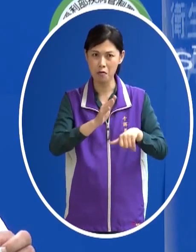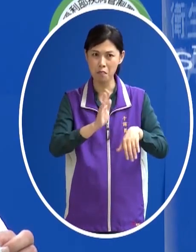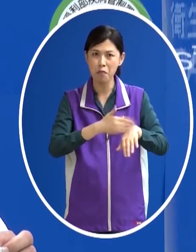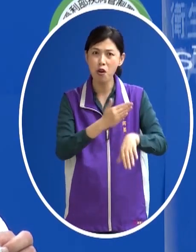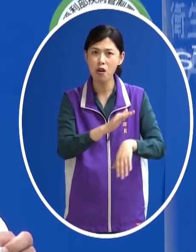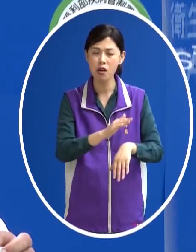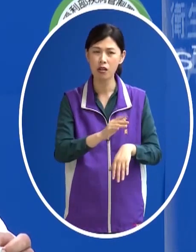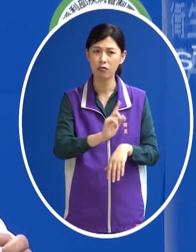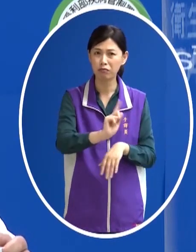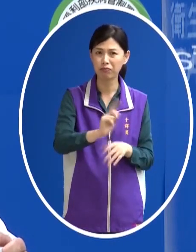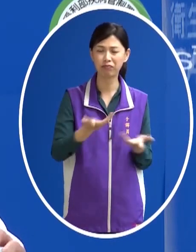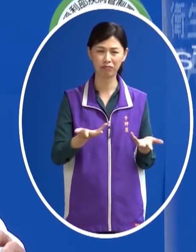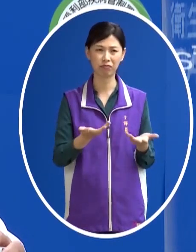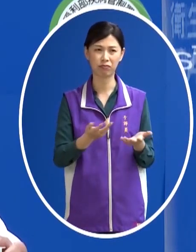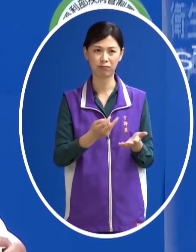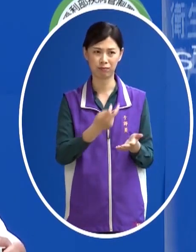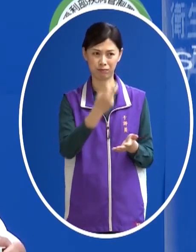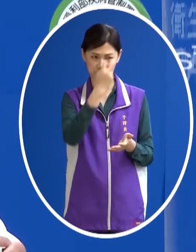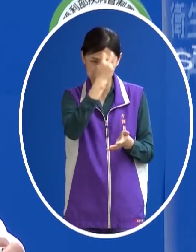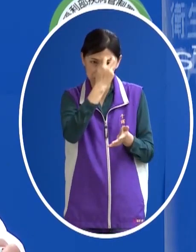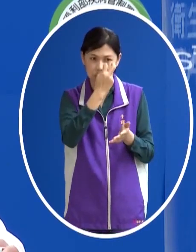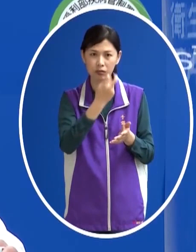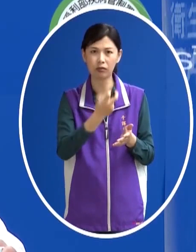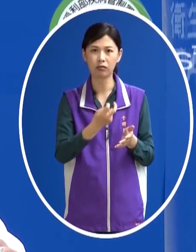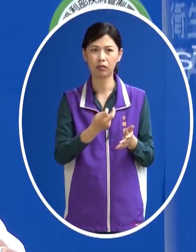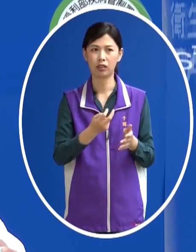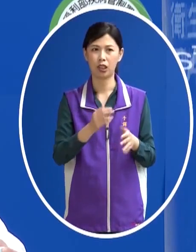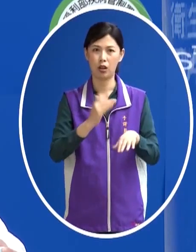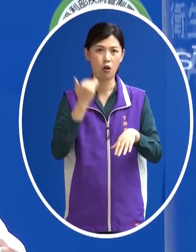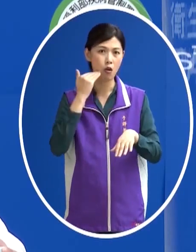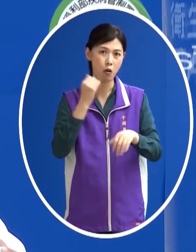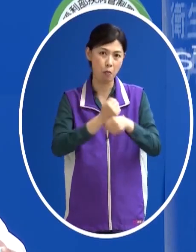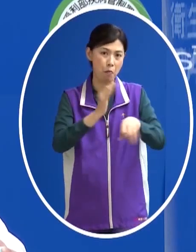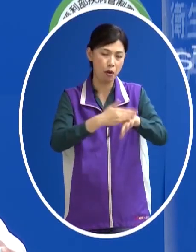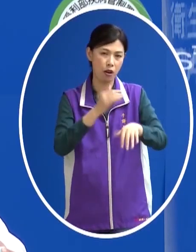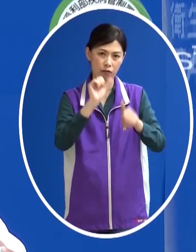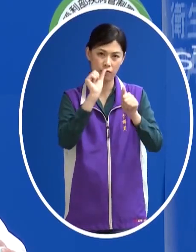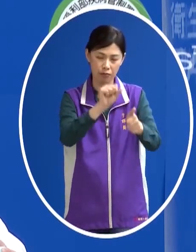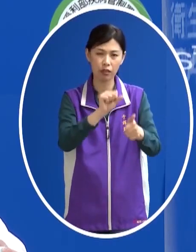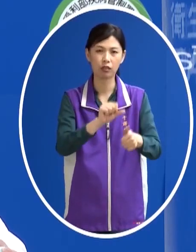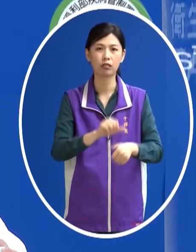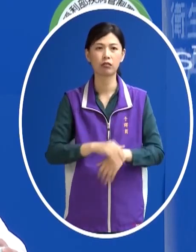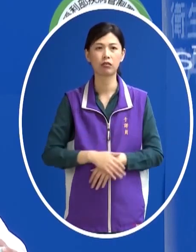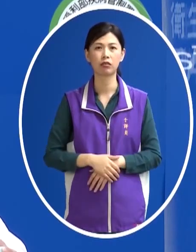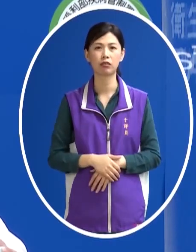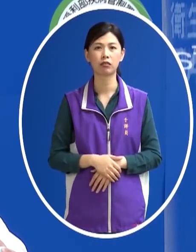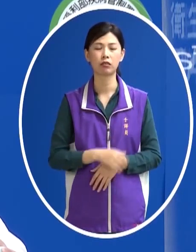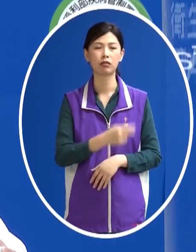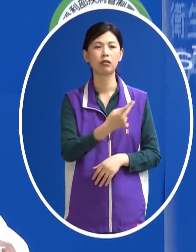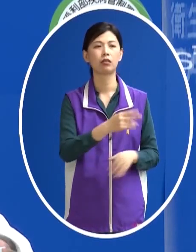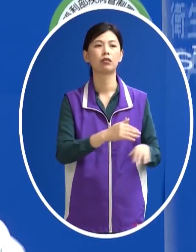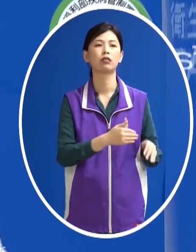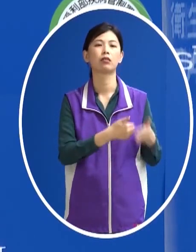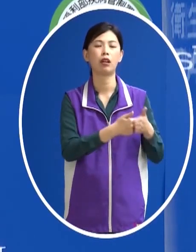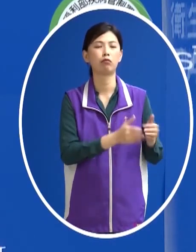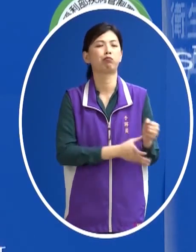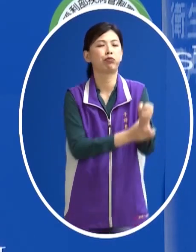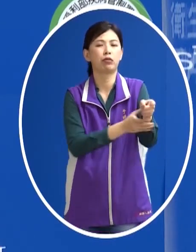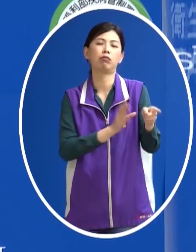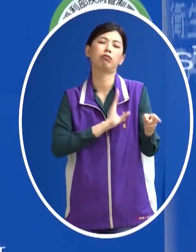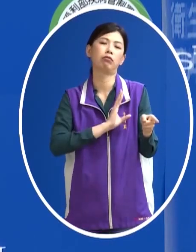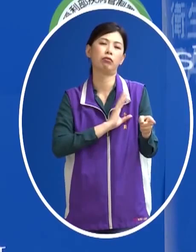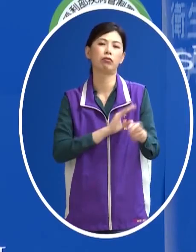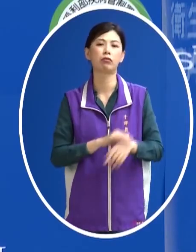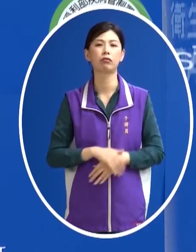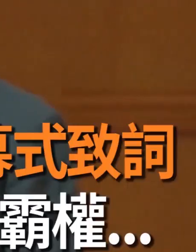是有把它做适当的一些公布跟处理，所以双方互相支持一下，我想这是应该的了哈，他